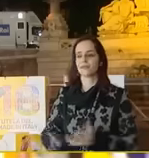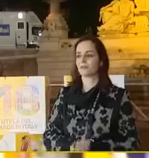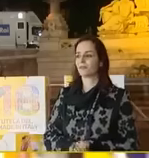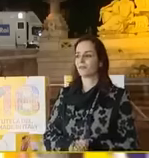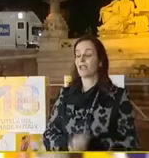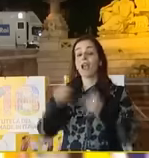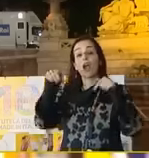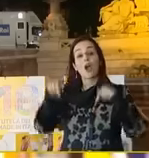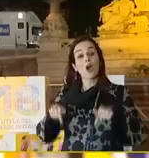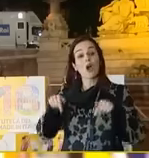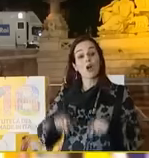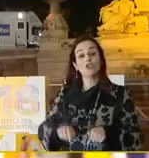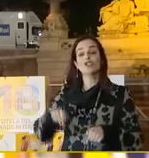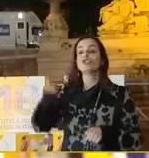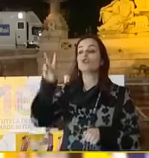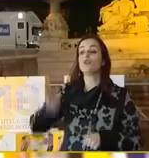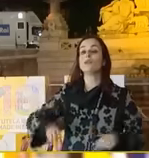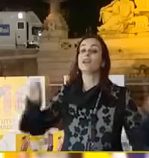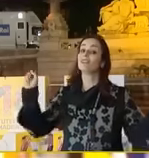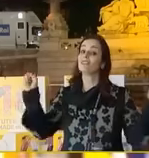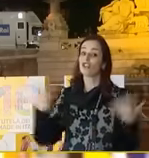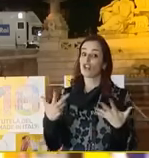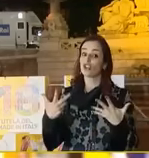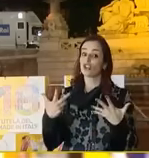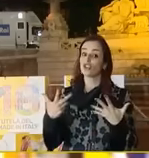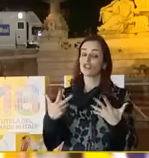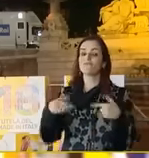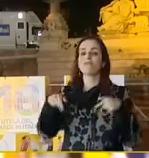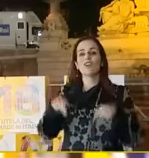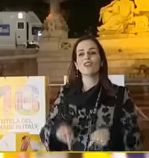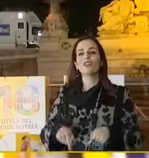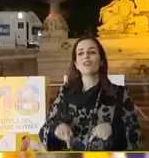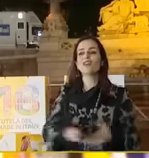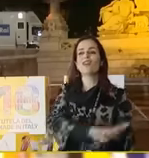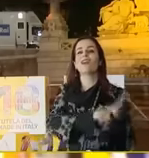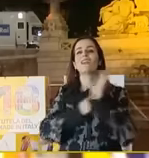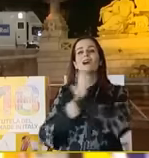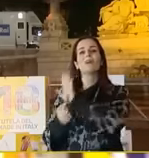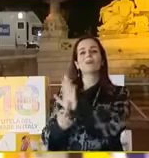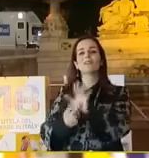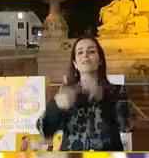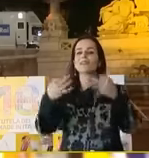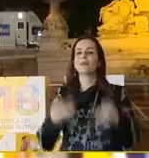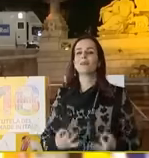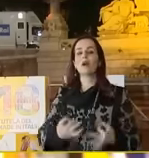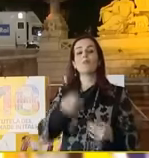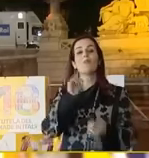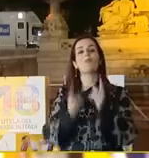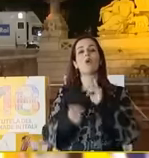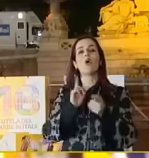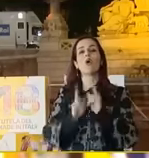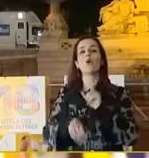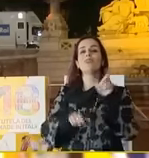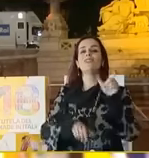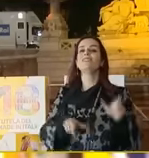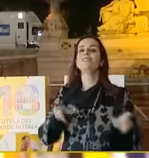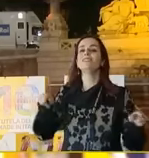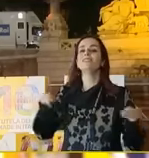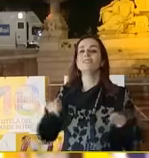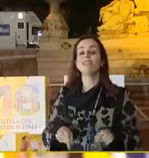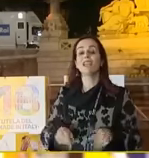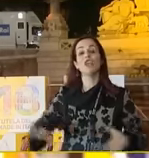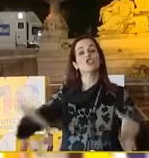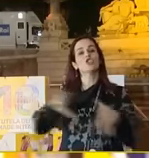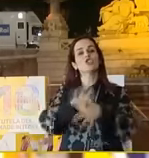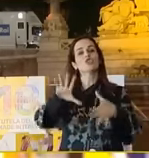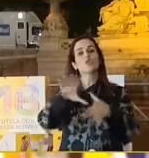E oggi, nel 2018, a riuscire a presentare prima delle politiche una squadra di governo per il